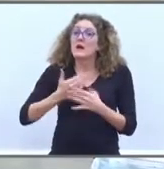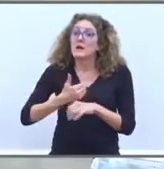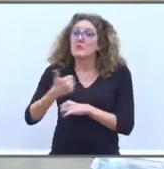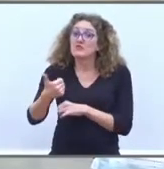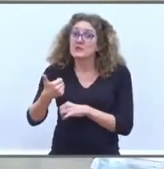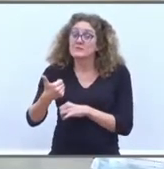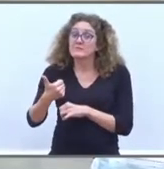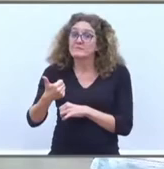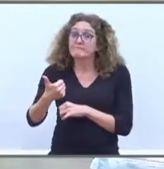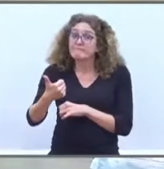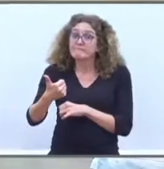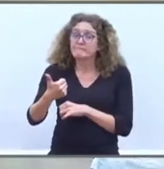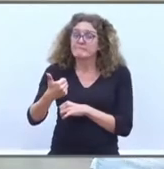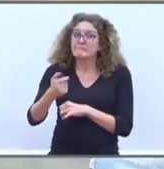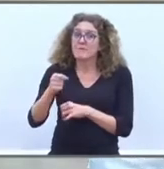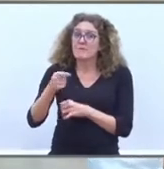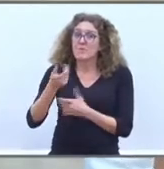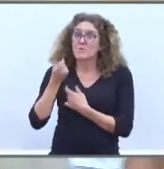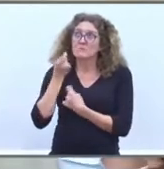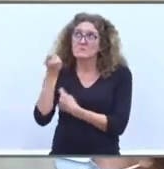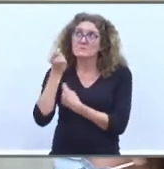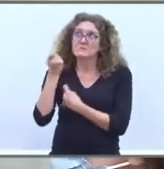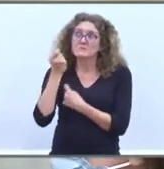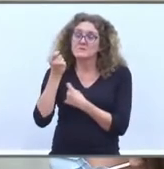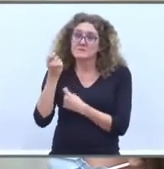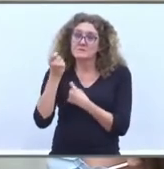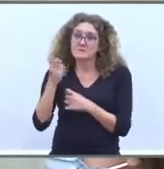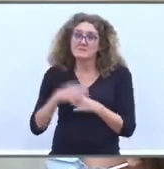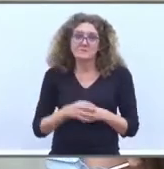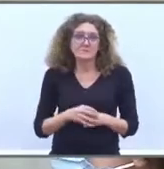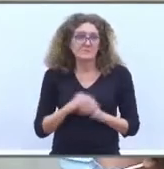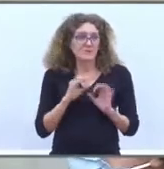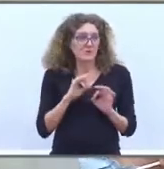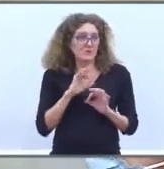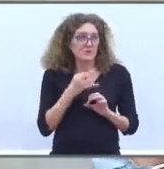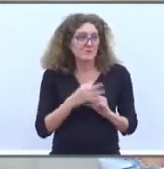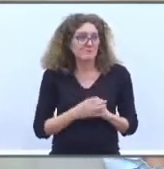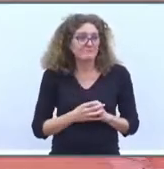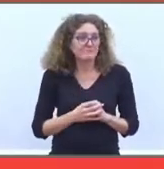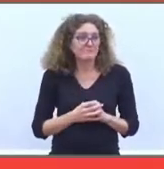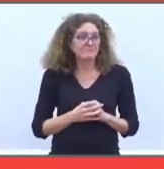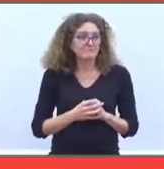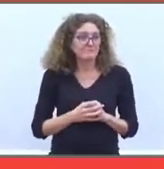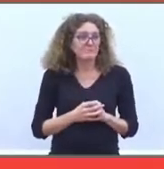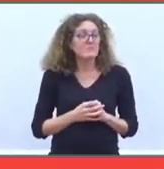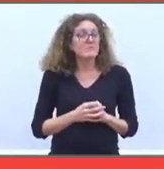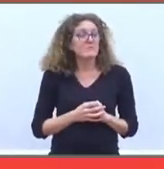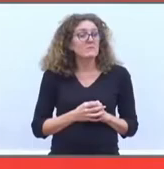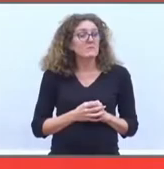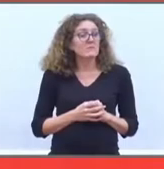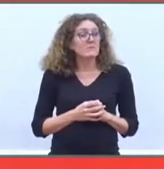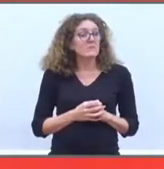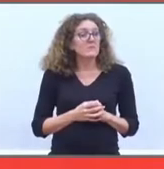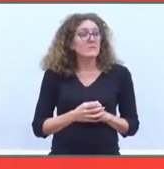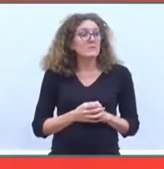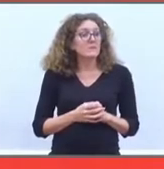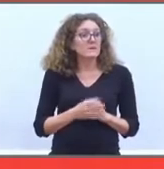Donc, il faut mettre la pression au service de l'État. Effectivement, René. Jean-Pierre Rico.